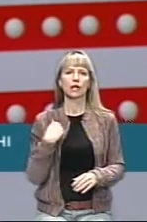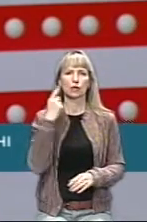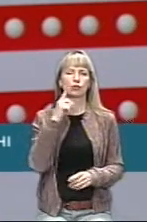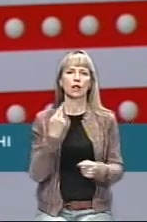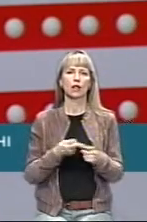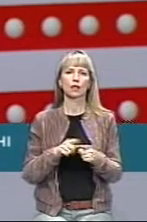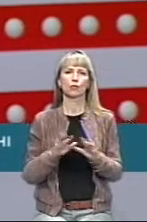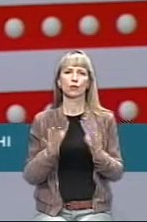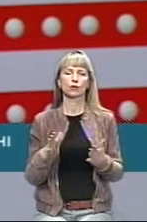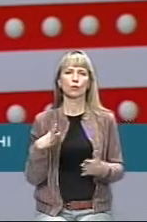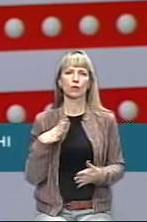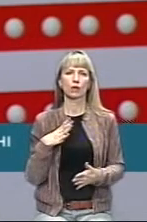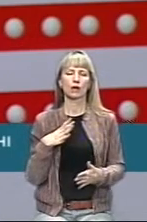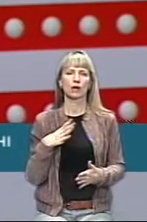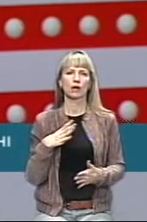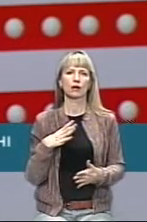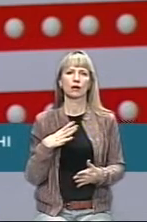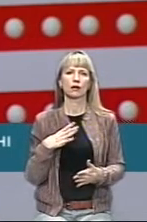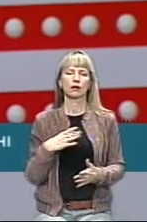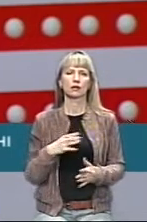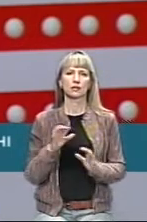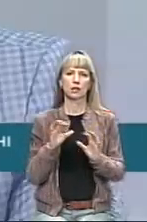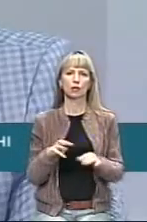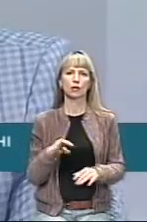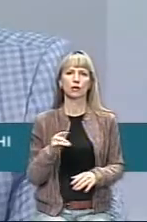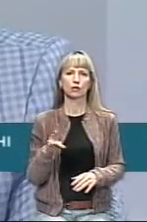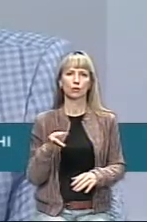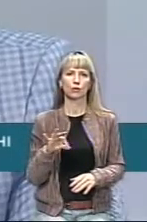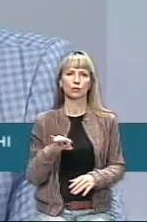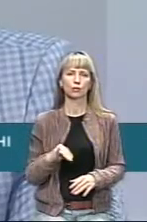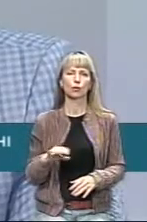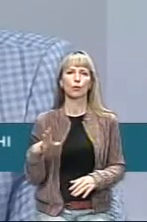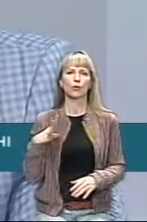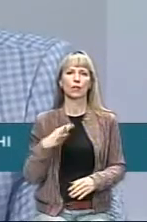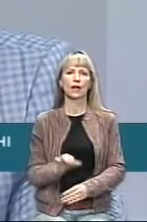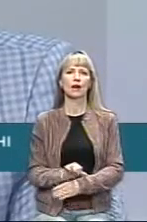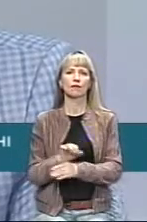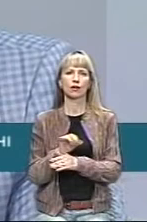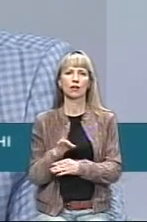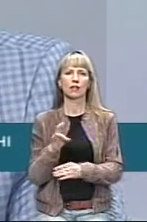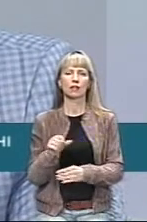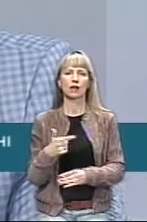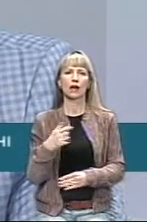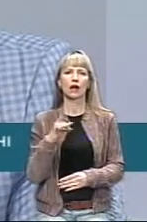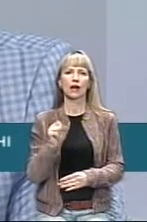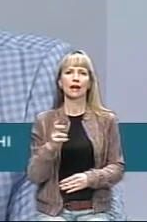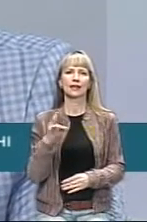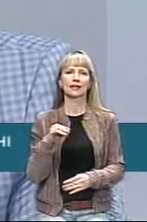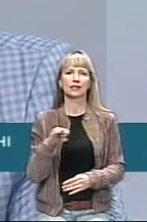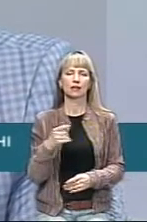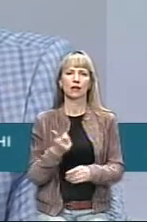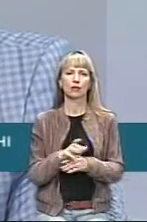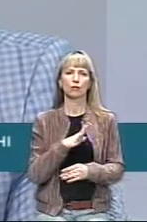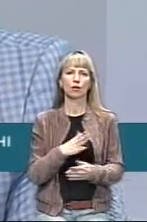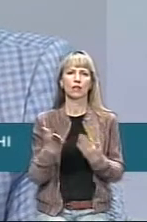була, я думаю, що подія була закономірною. Була революція на граніті. Це було дуже і дуже